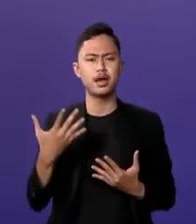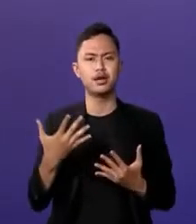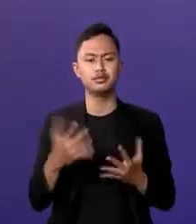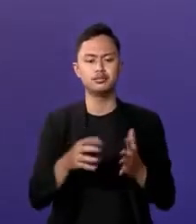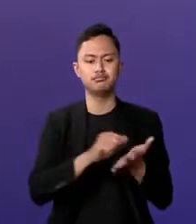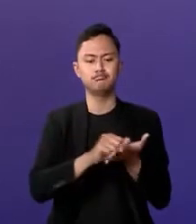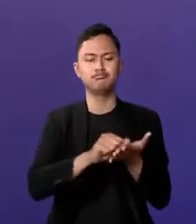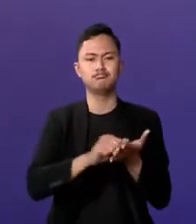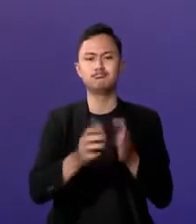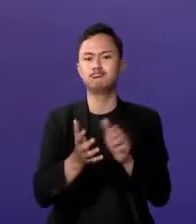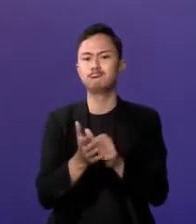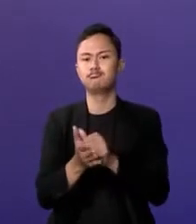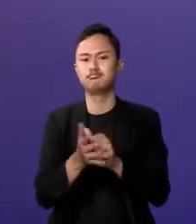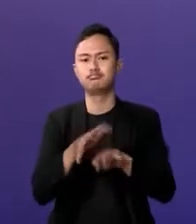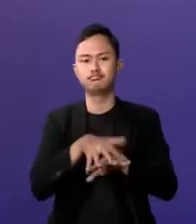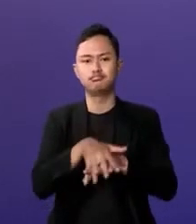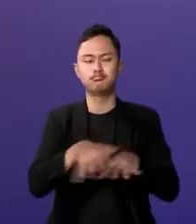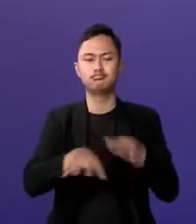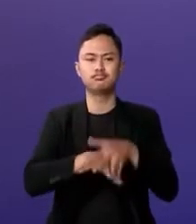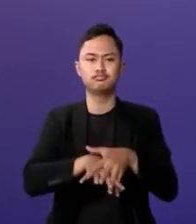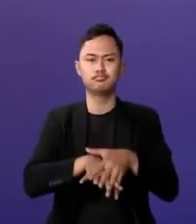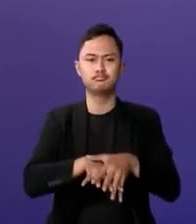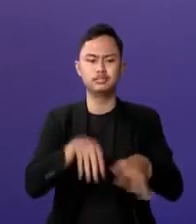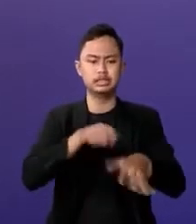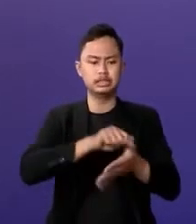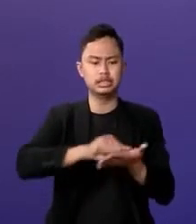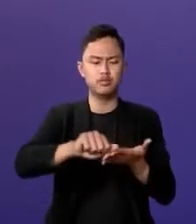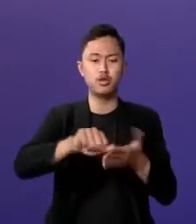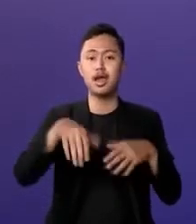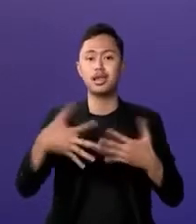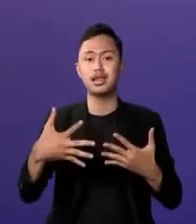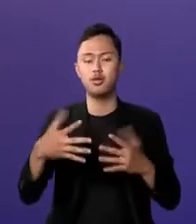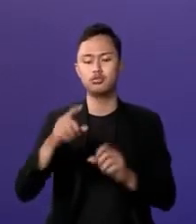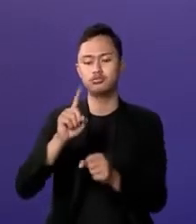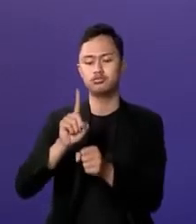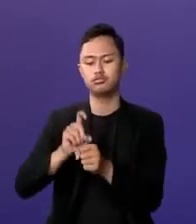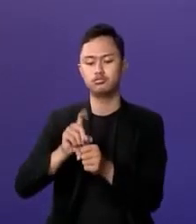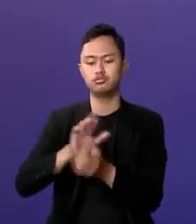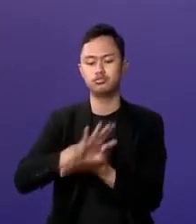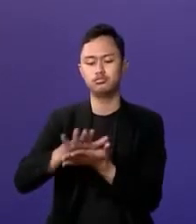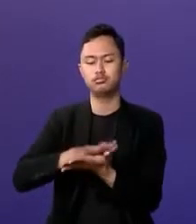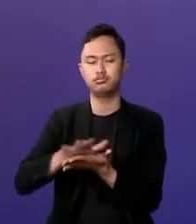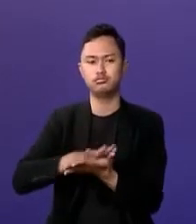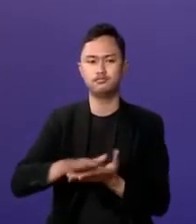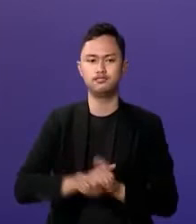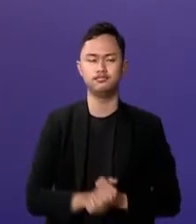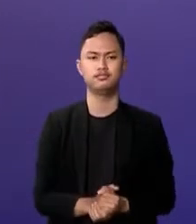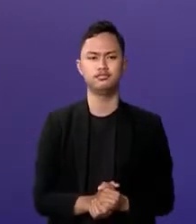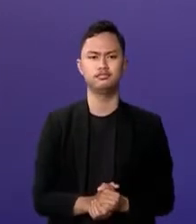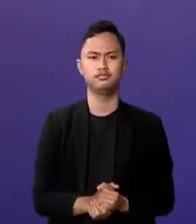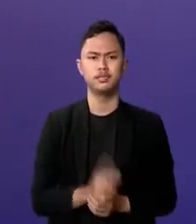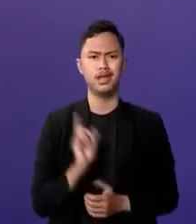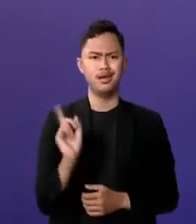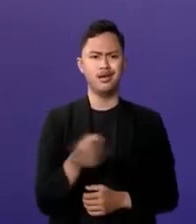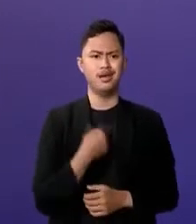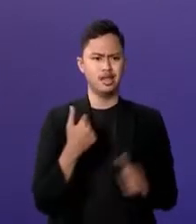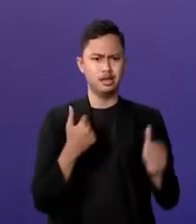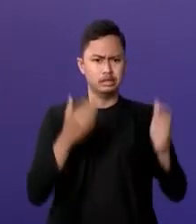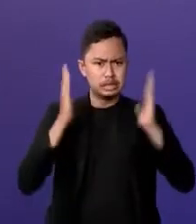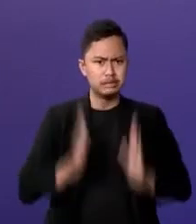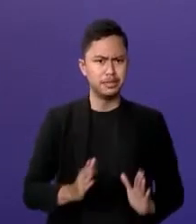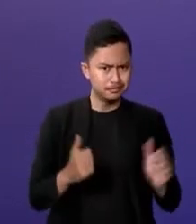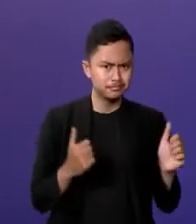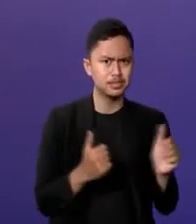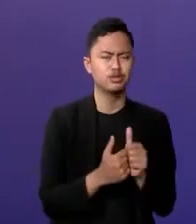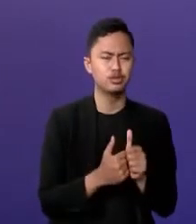membersihkan tangan dengan mencuci dengan sabun atau dengan hand sanitizer kalau kita semuanya ikut